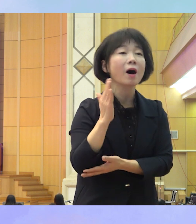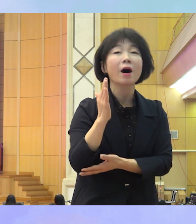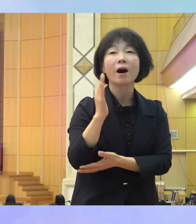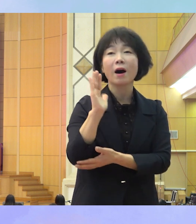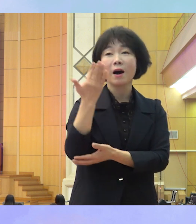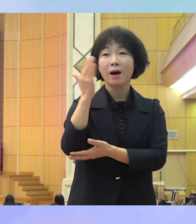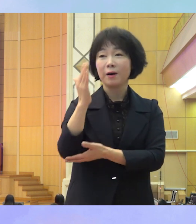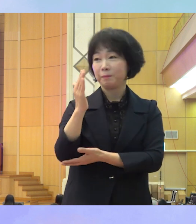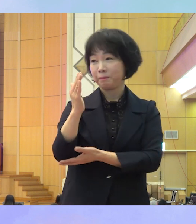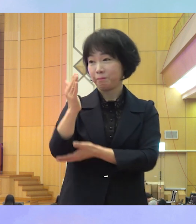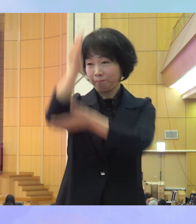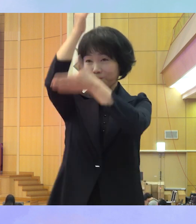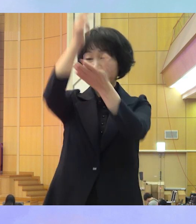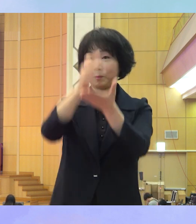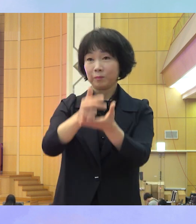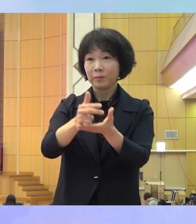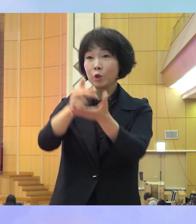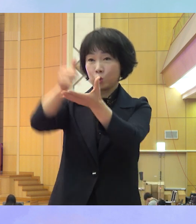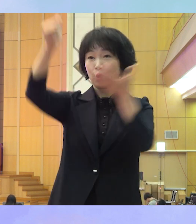영광